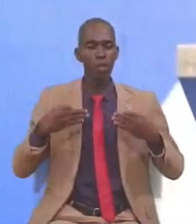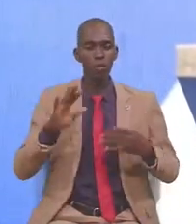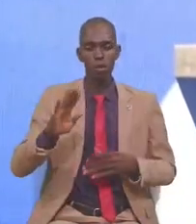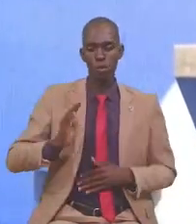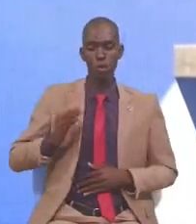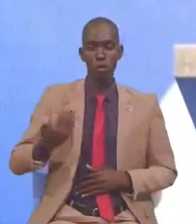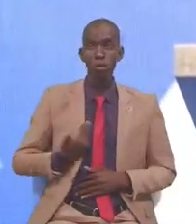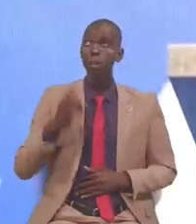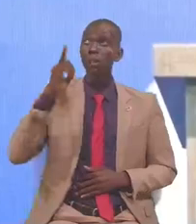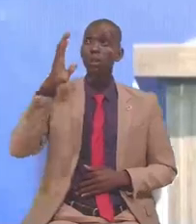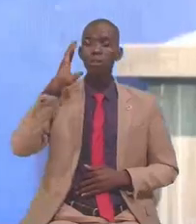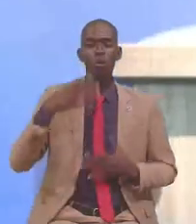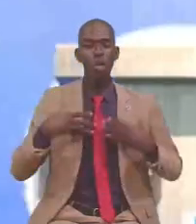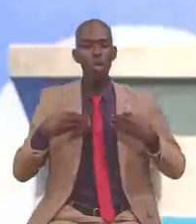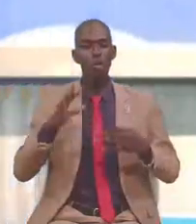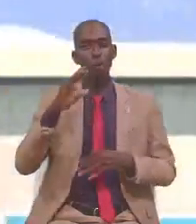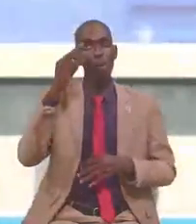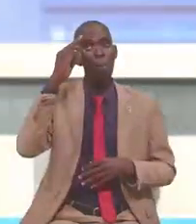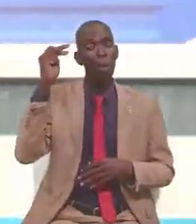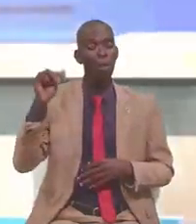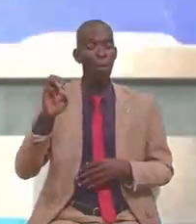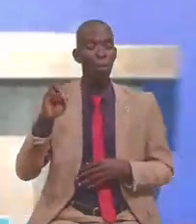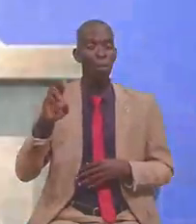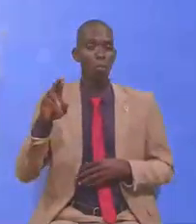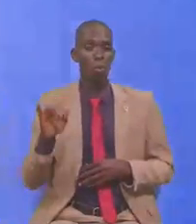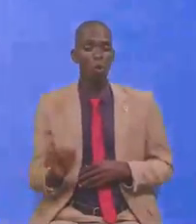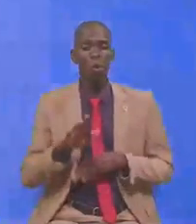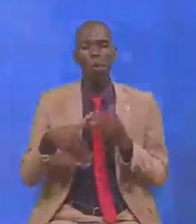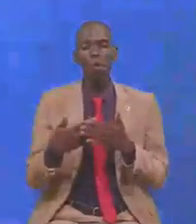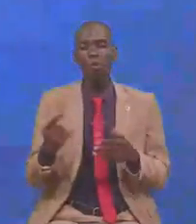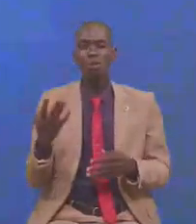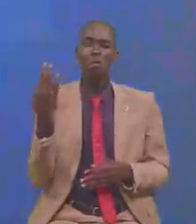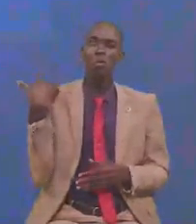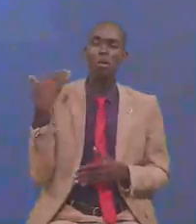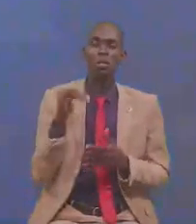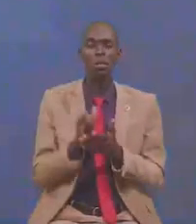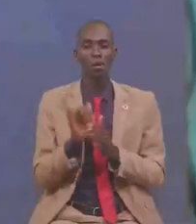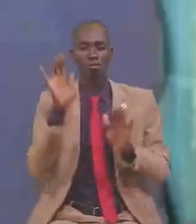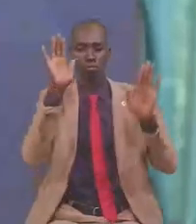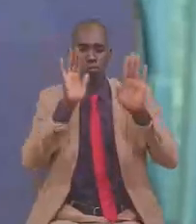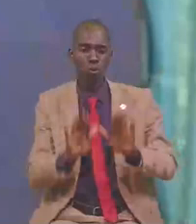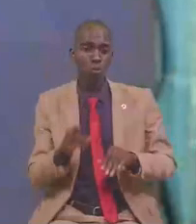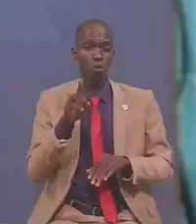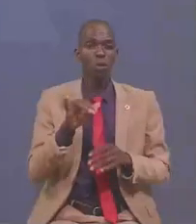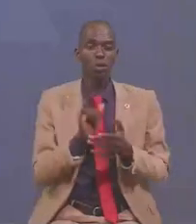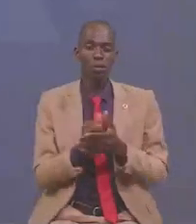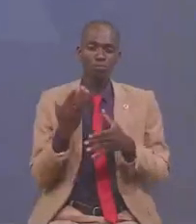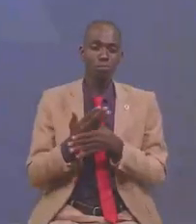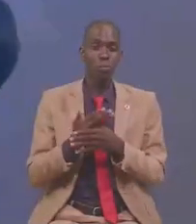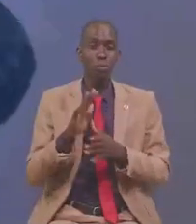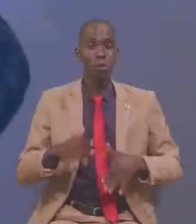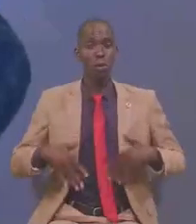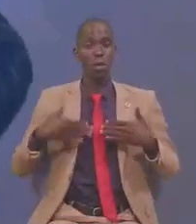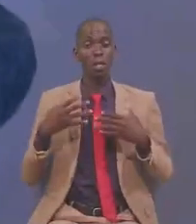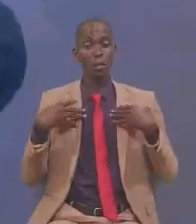votre mémoire et toutes les choses du passé qui vous ont dérangé et qui vous ont traumatisé. La